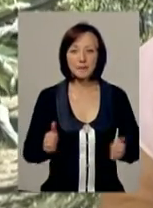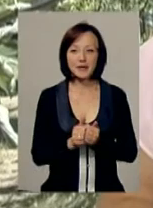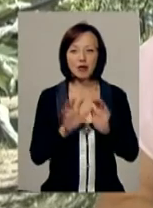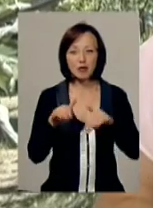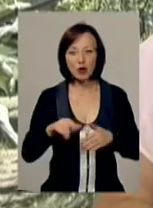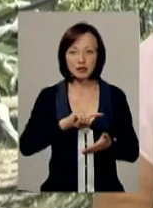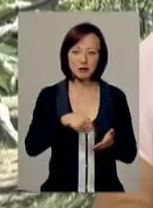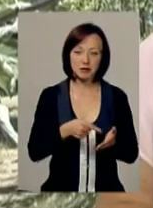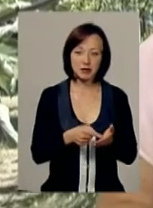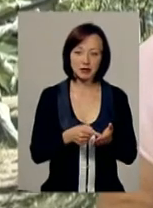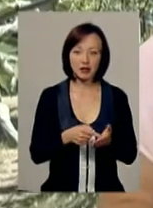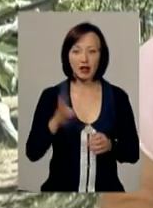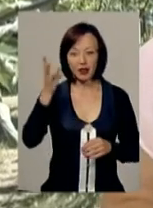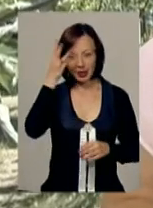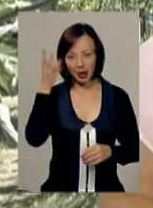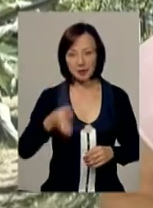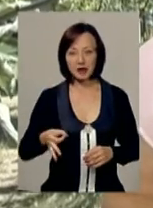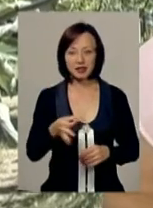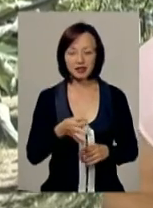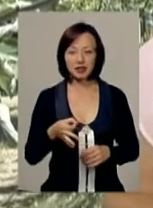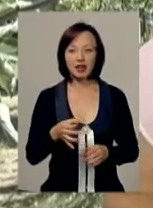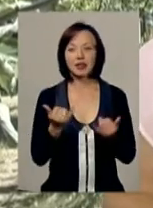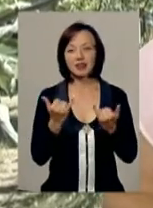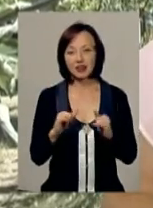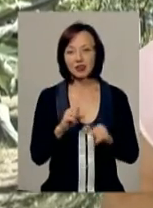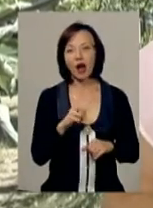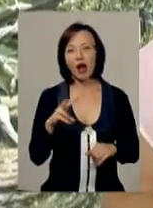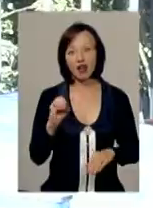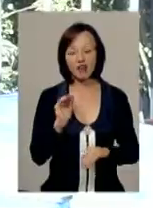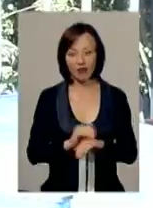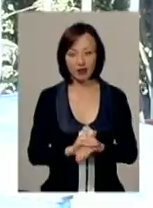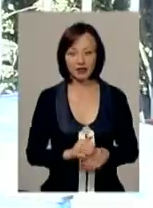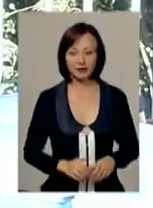та містечок? На Хмельниччину. Дивно, але факт.